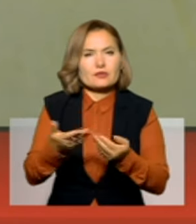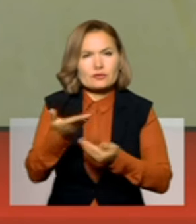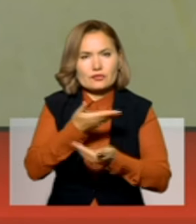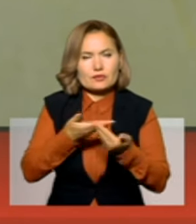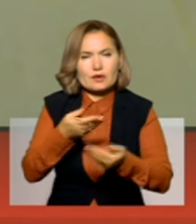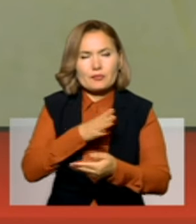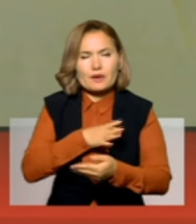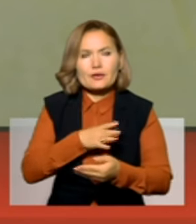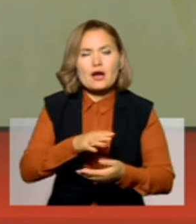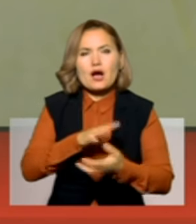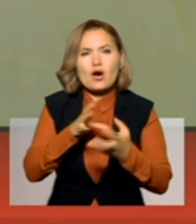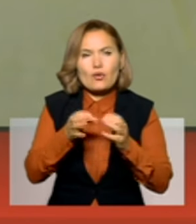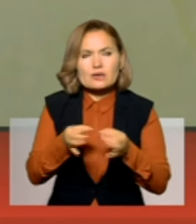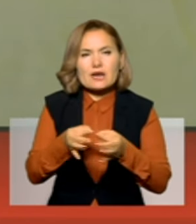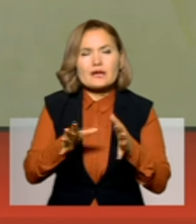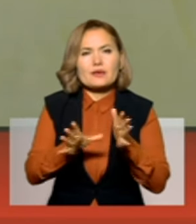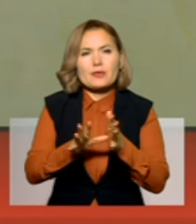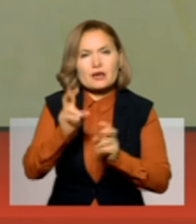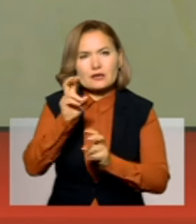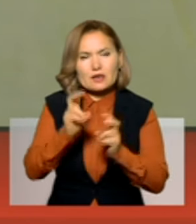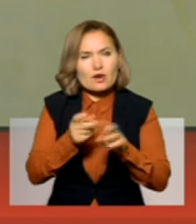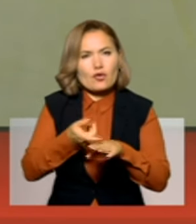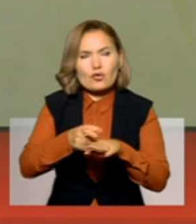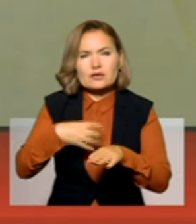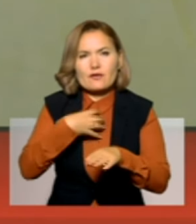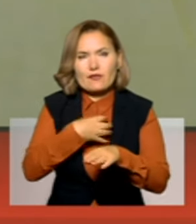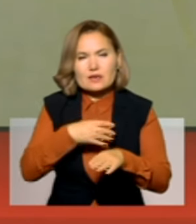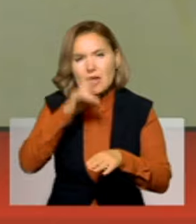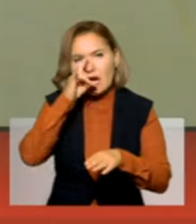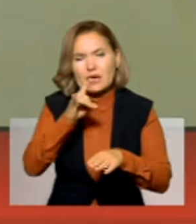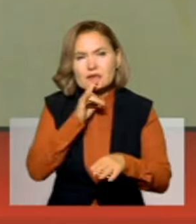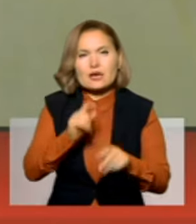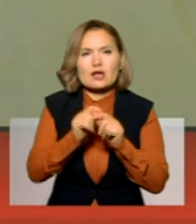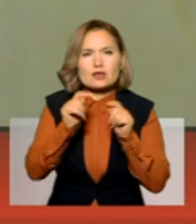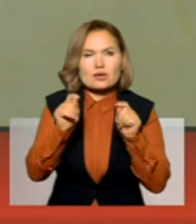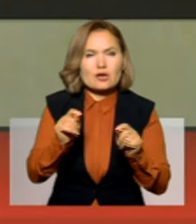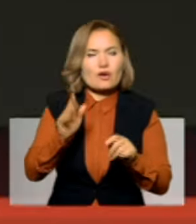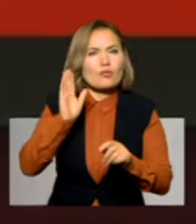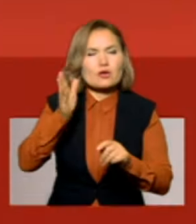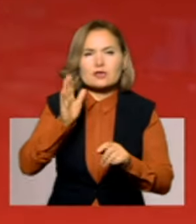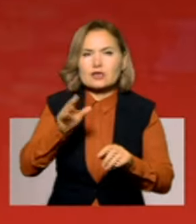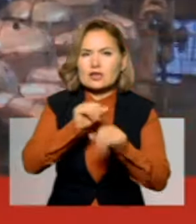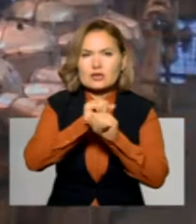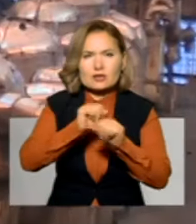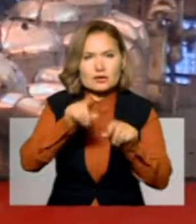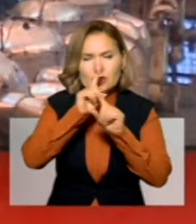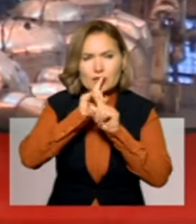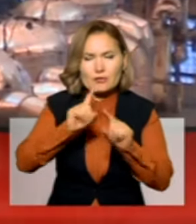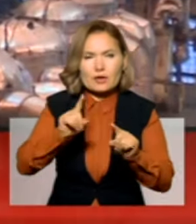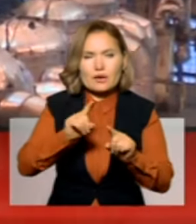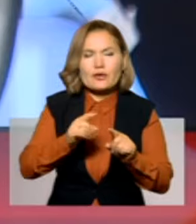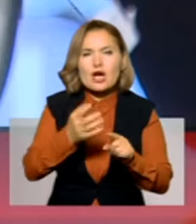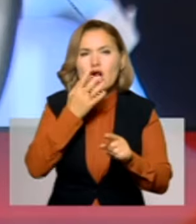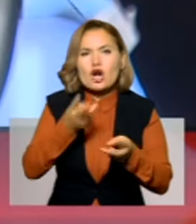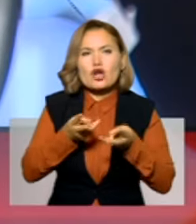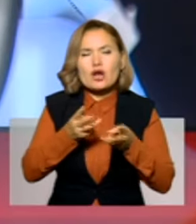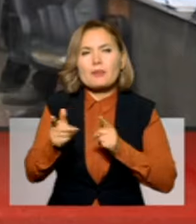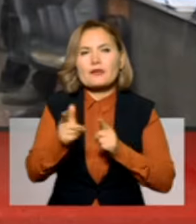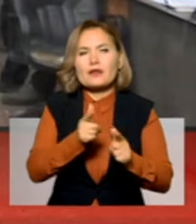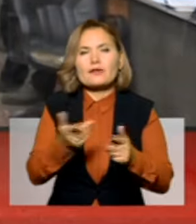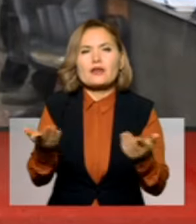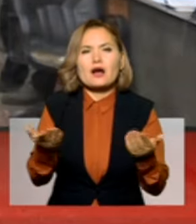отын 4,5% байтылады. Сондықтан атом электр станциясы болмаса ешқашан жарылмайды. Жылыту маусына дайындық